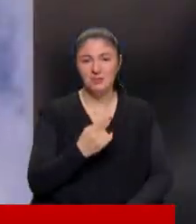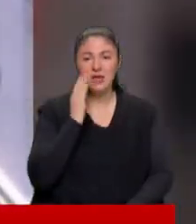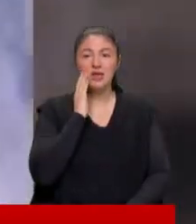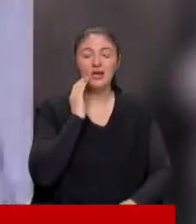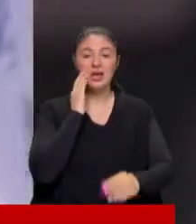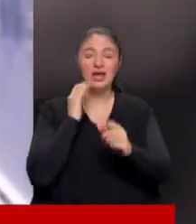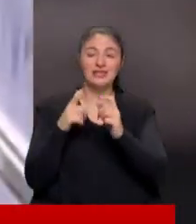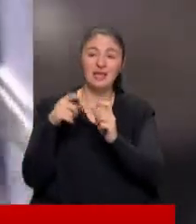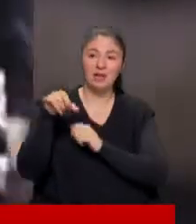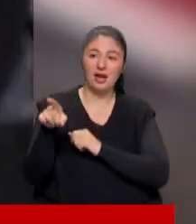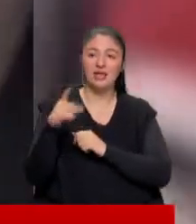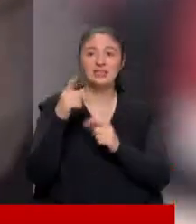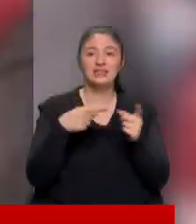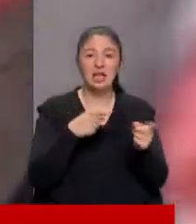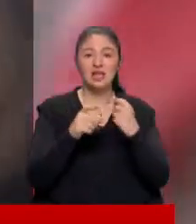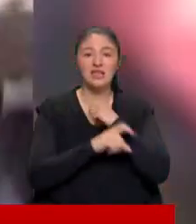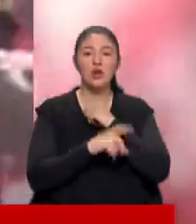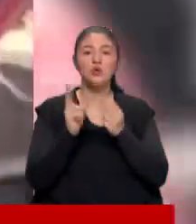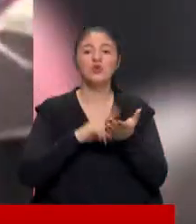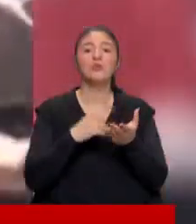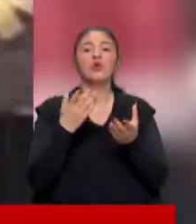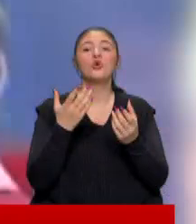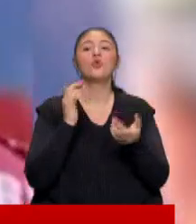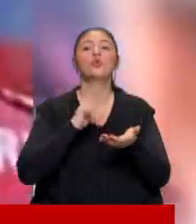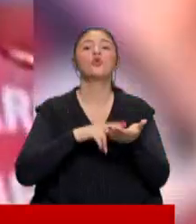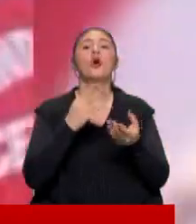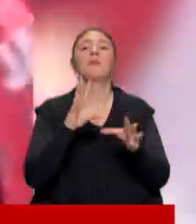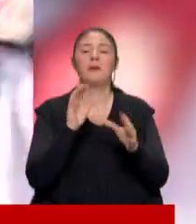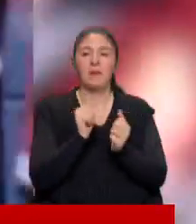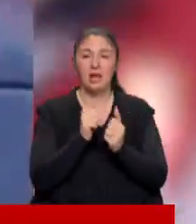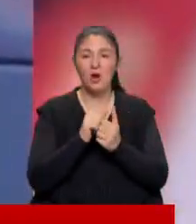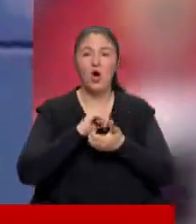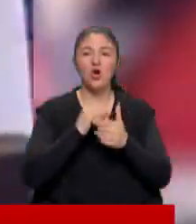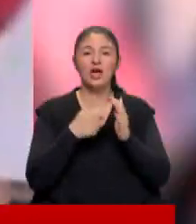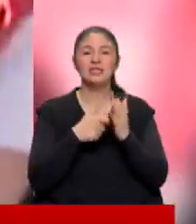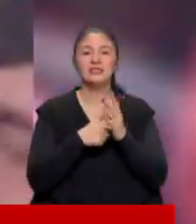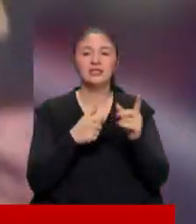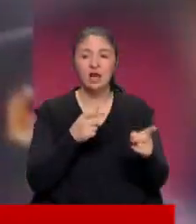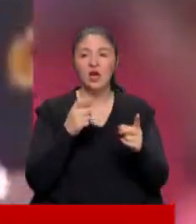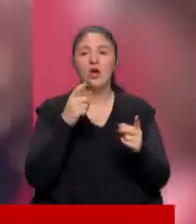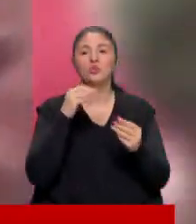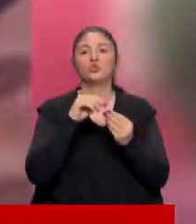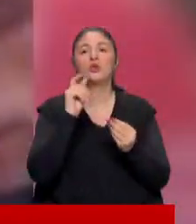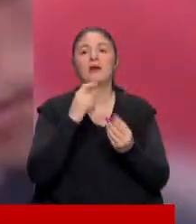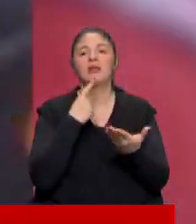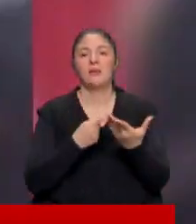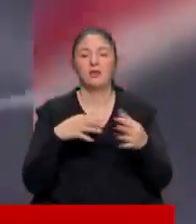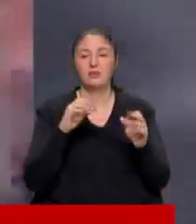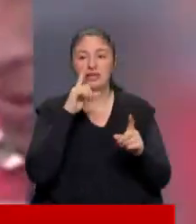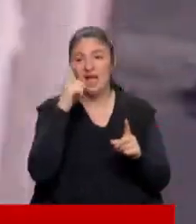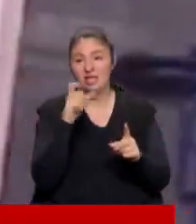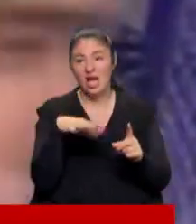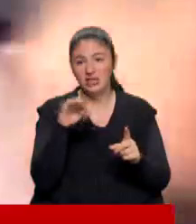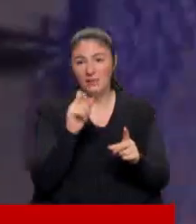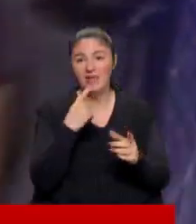Samas hakkında daha önce silahlı terör örgütüne üye olmamakla birlikte örgüt adına suç işlemek suçlamasıyla iddianame hazırlanmıştı. Nisan ayında